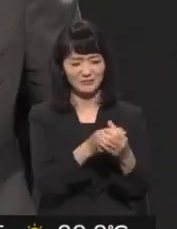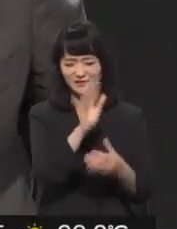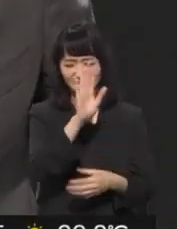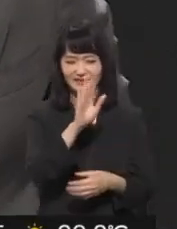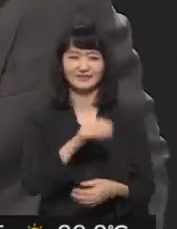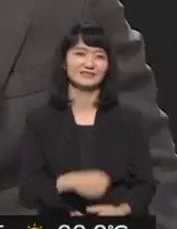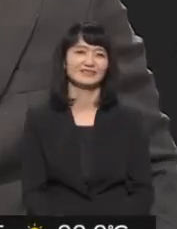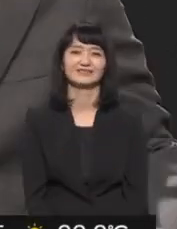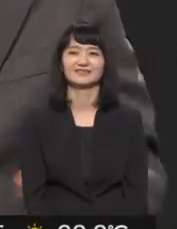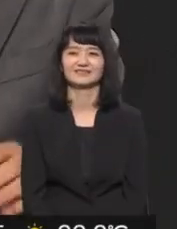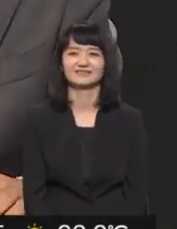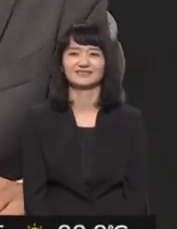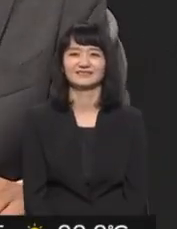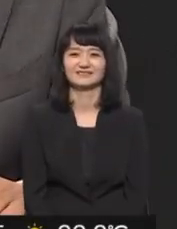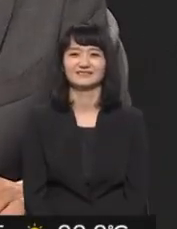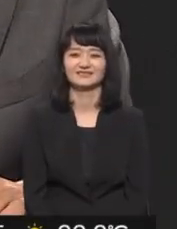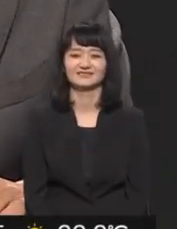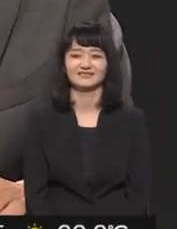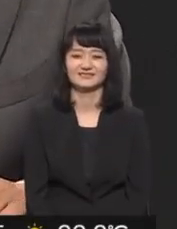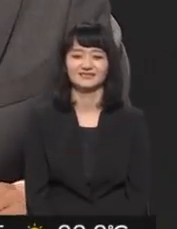기대했어, 기대해 지금.